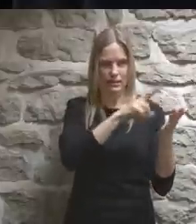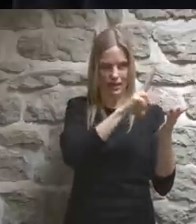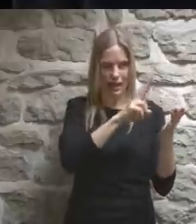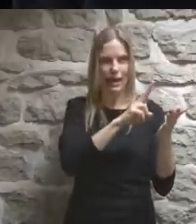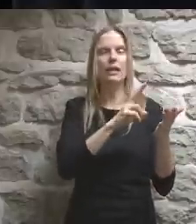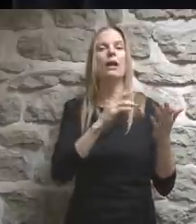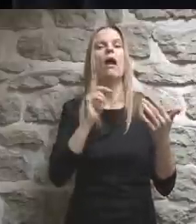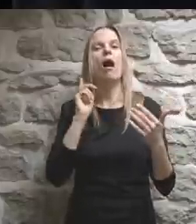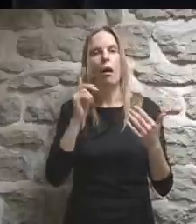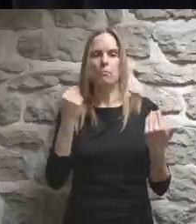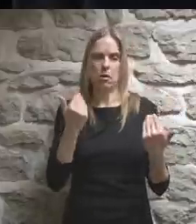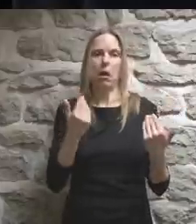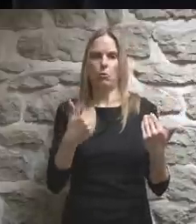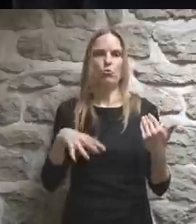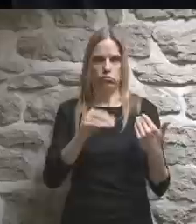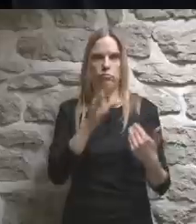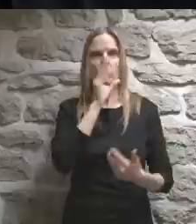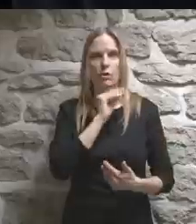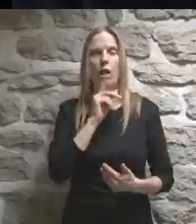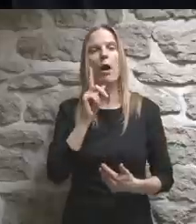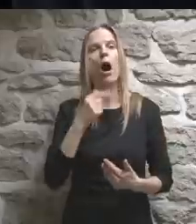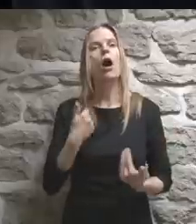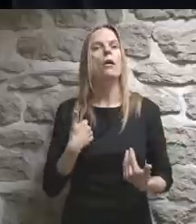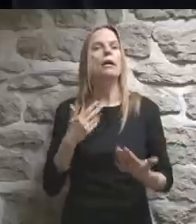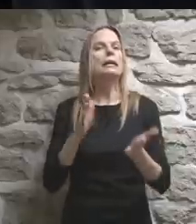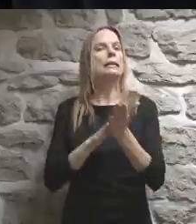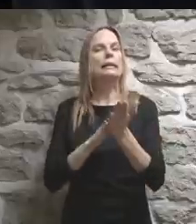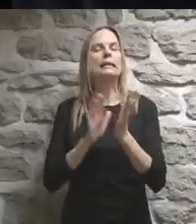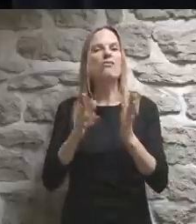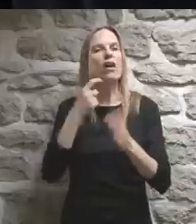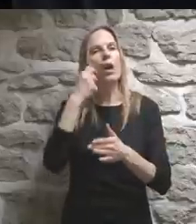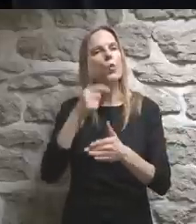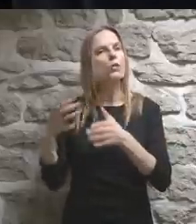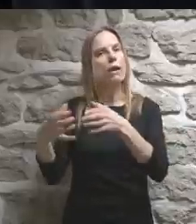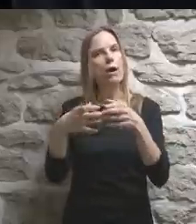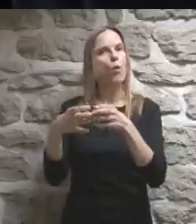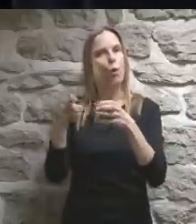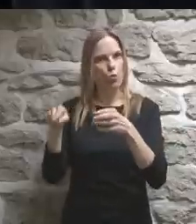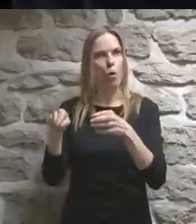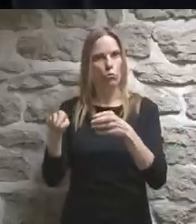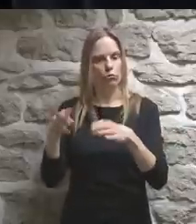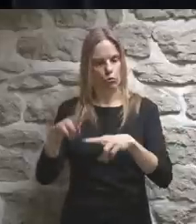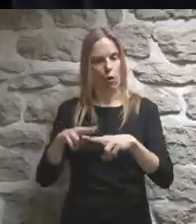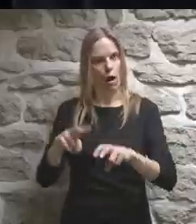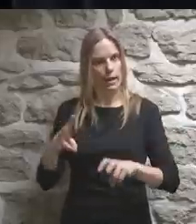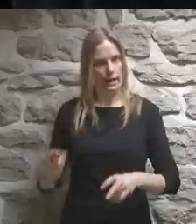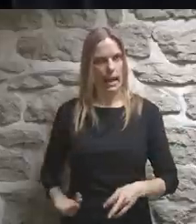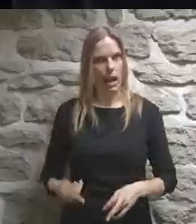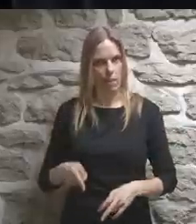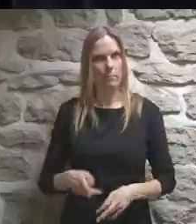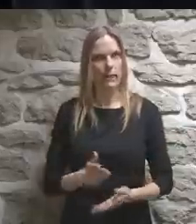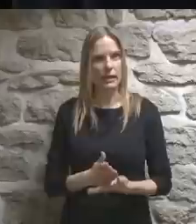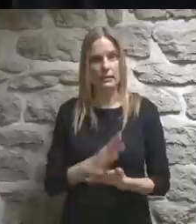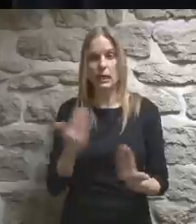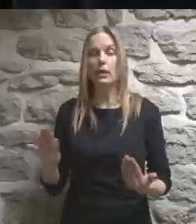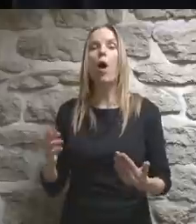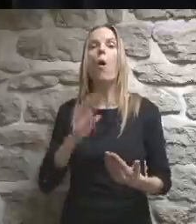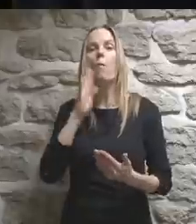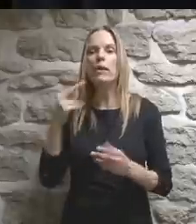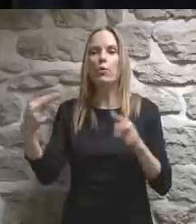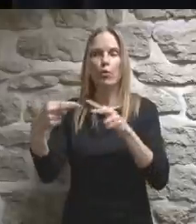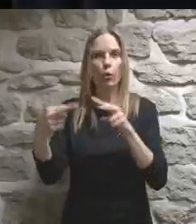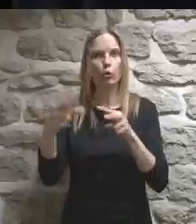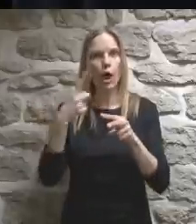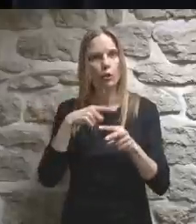ka ja väga kiidan meie kohaliku Ukraina kogukonda. Et mul täna ka hommikul oli nendega kiire kontakt, igakülgselt